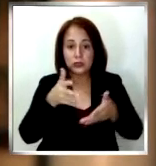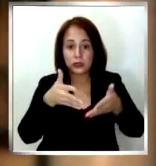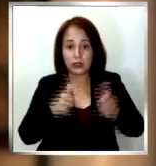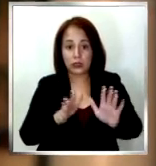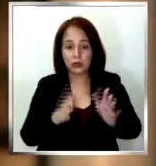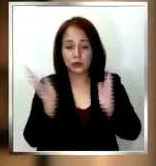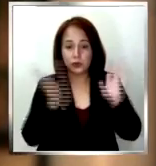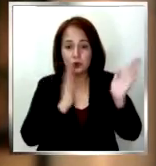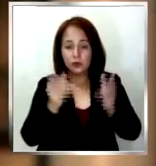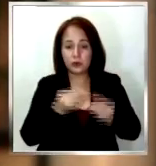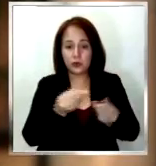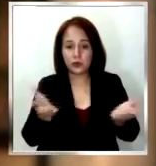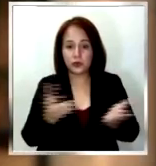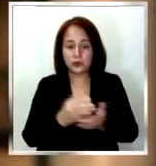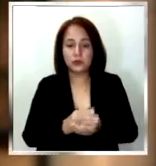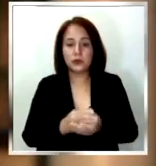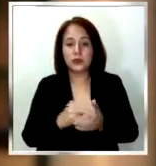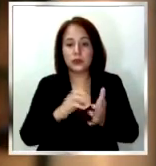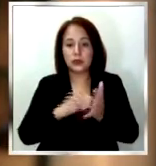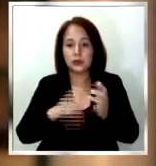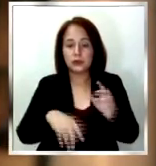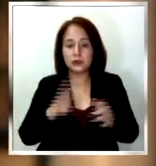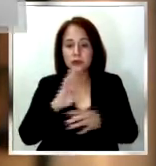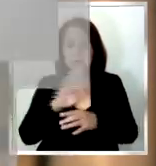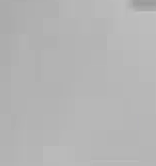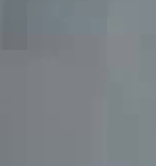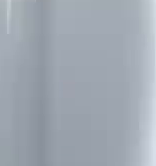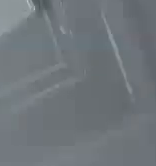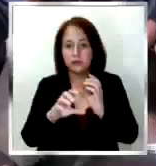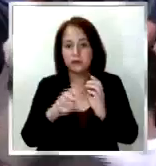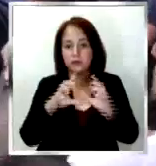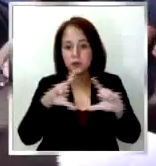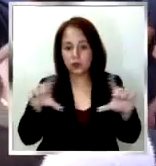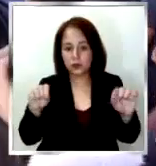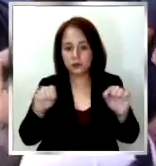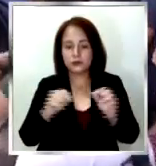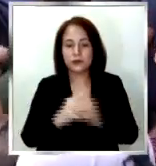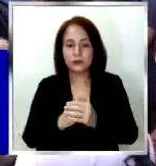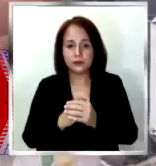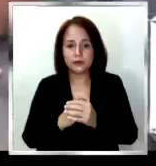bayad sa beep card. Nakatutok si Katrina Son.